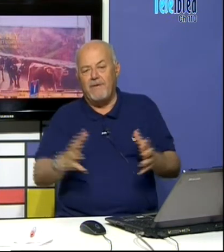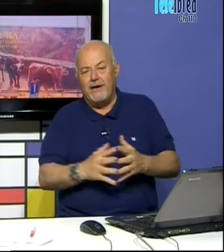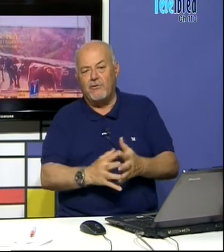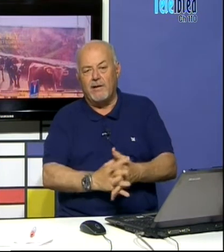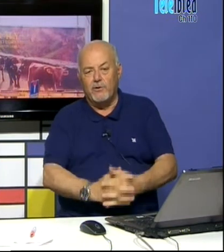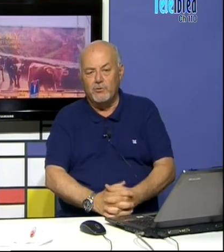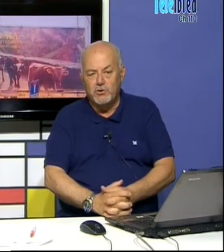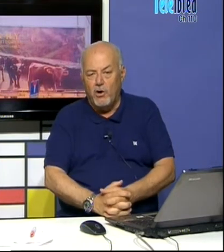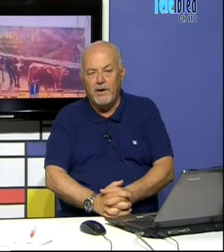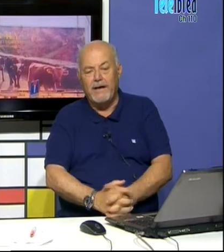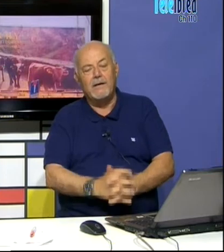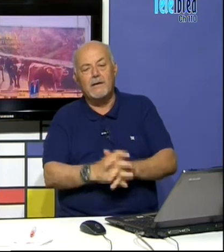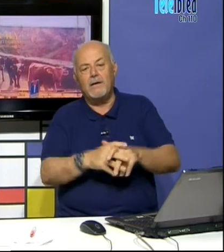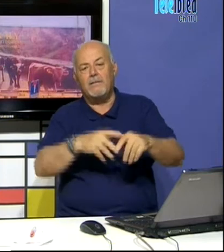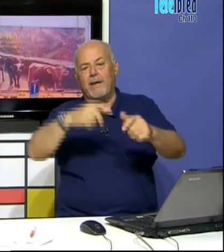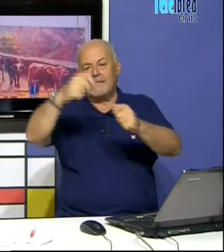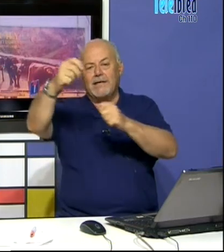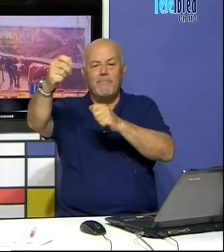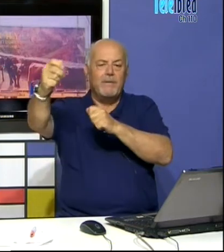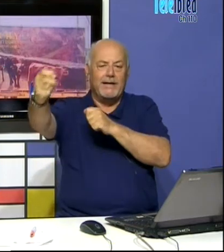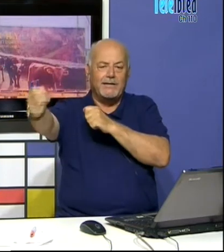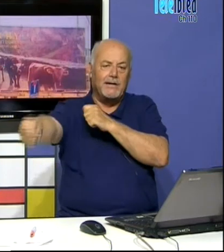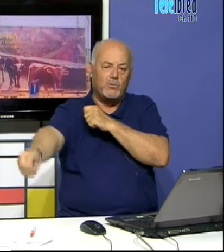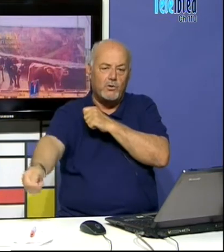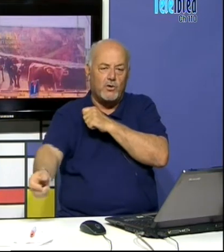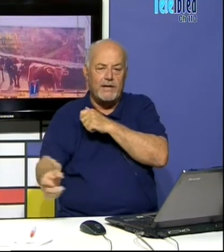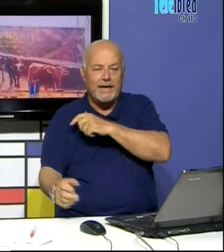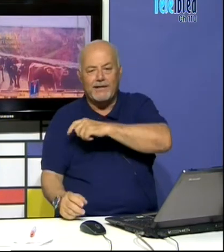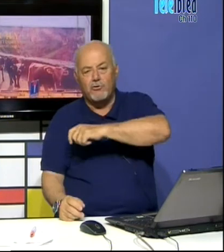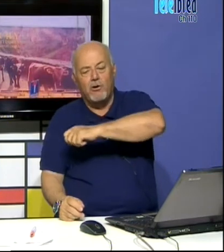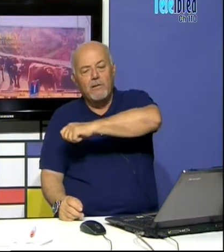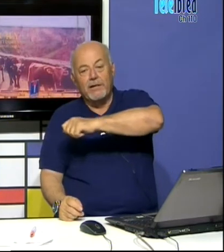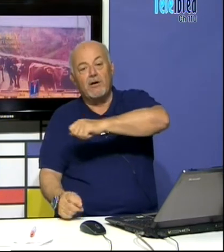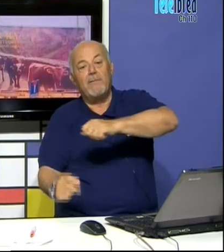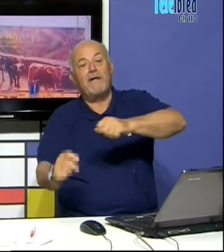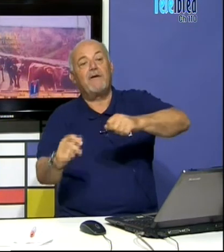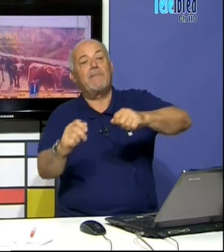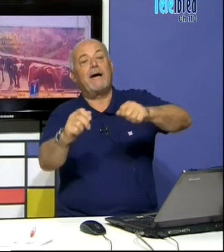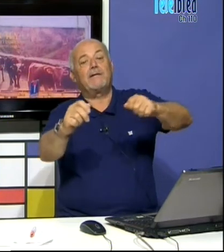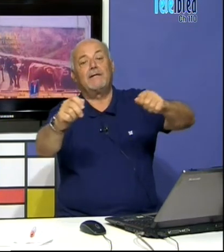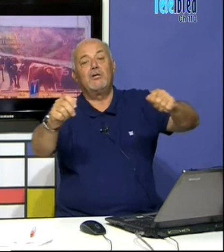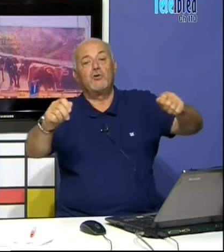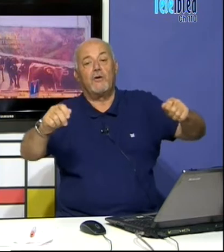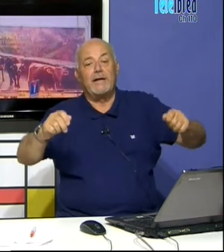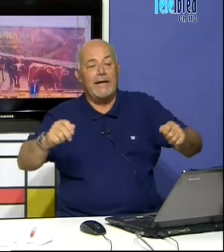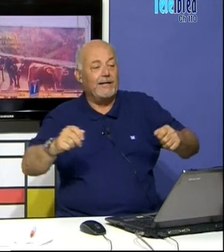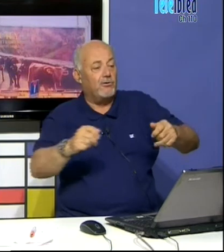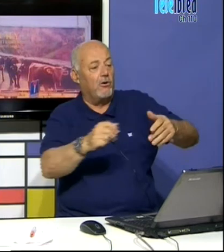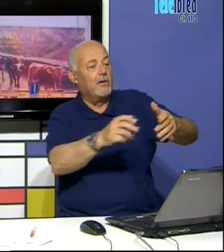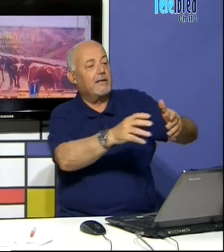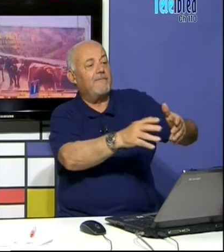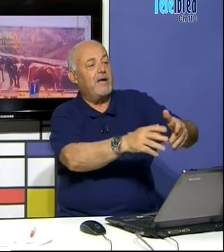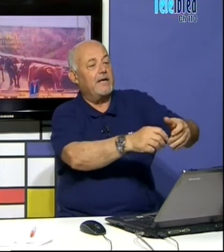che fanno la promozione, basta che mi metti nel tuo giornaletto, perché ormai fare parte del